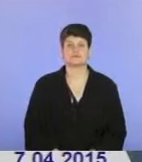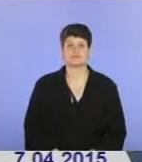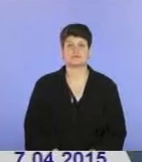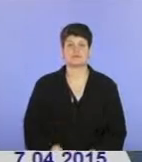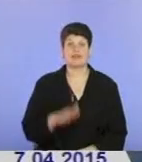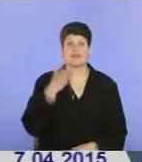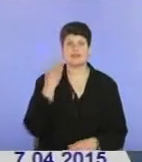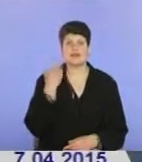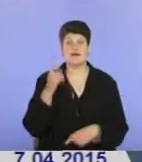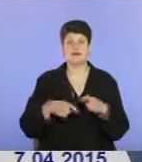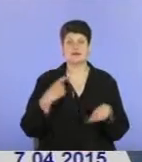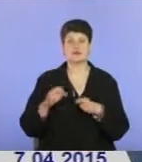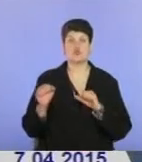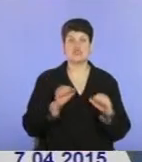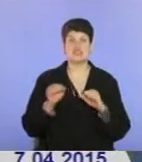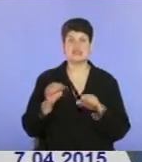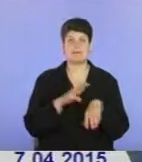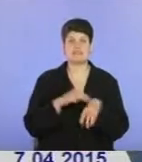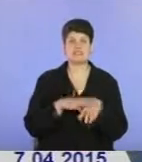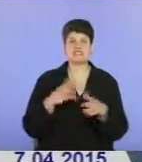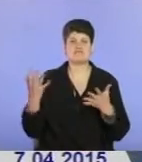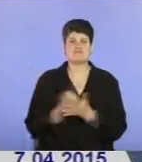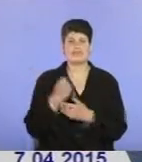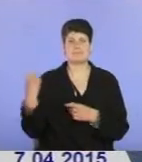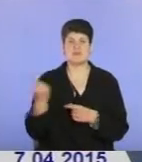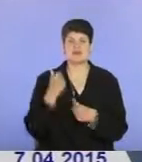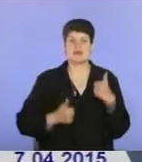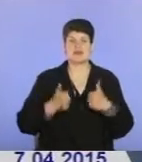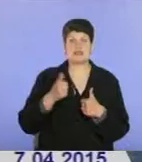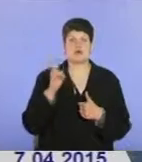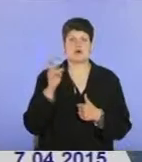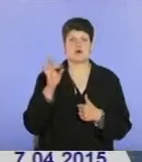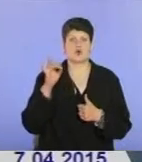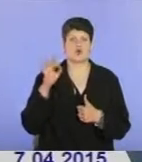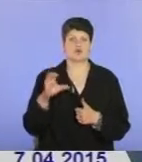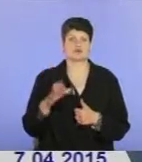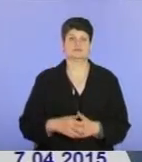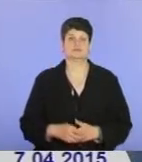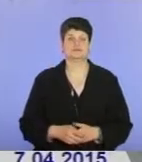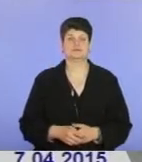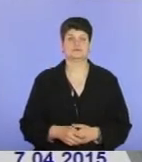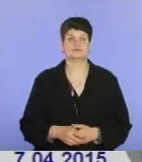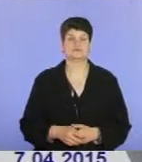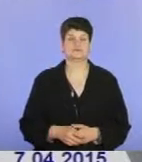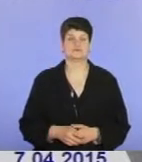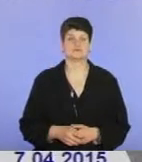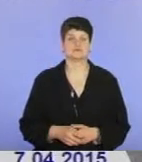у легкоатлети обласного управління міліції вибороли першість у змаганнях з подробиці у відео матеріалі